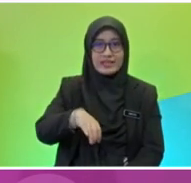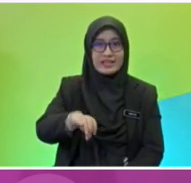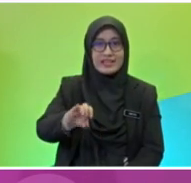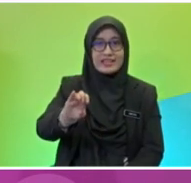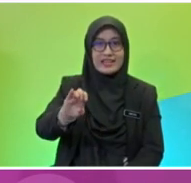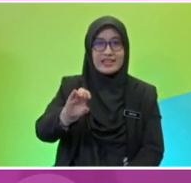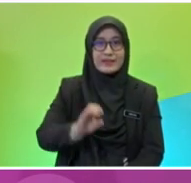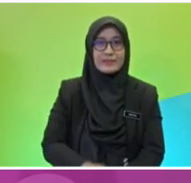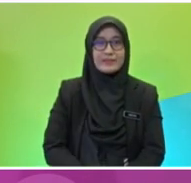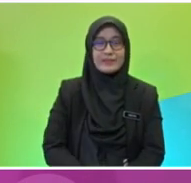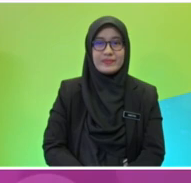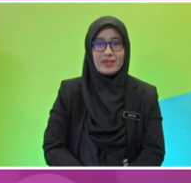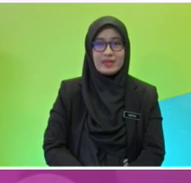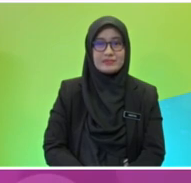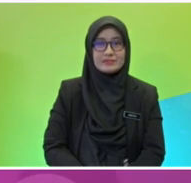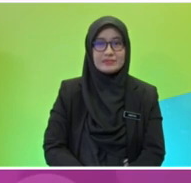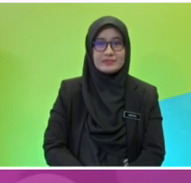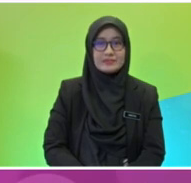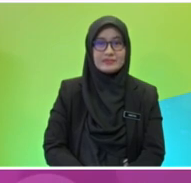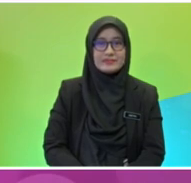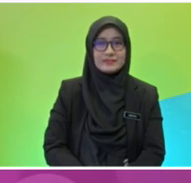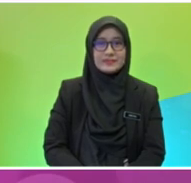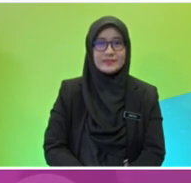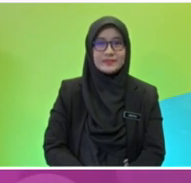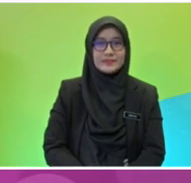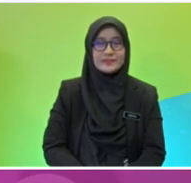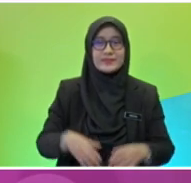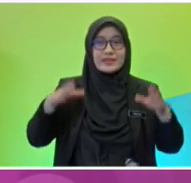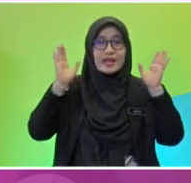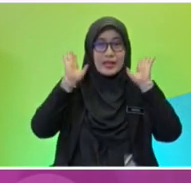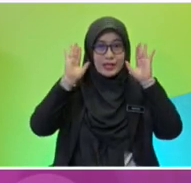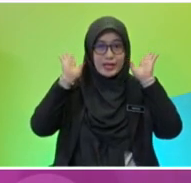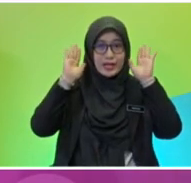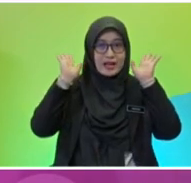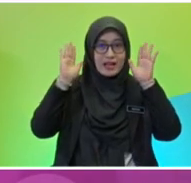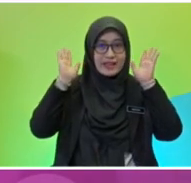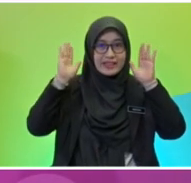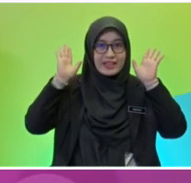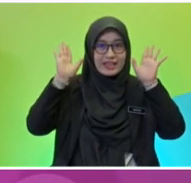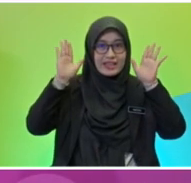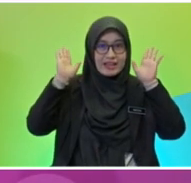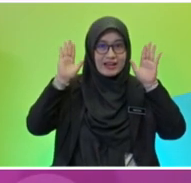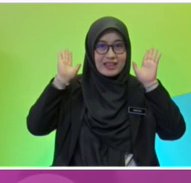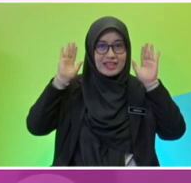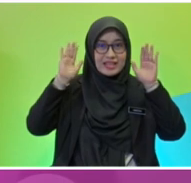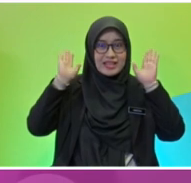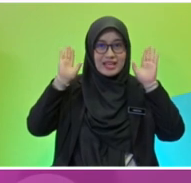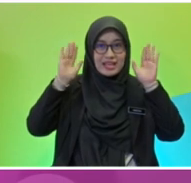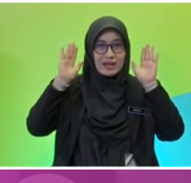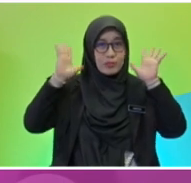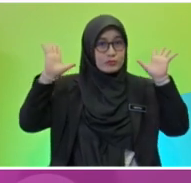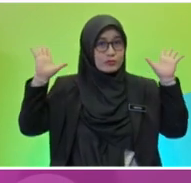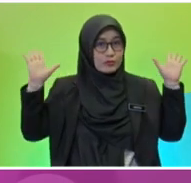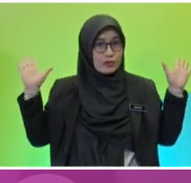tak belalai itu yang panjang ni. Okey, seterusnya telinga. Telinga. Telinga gajah lebar. Yang